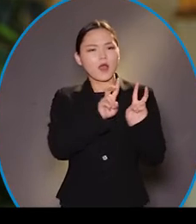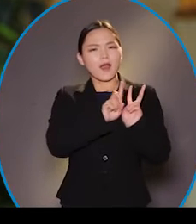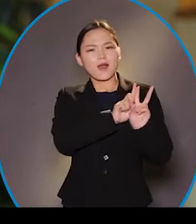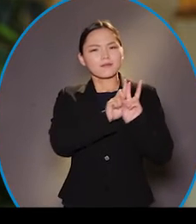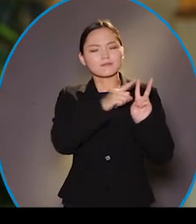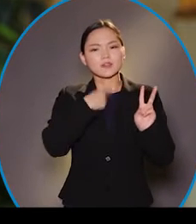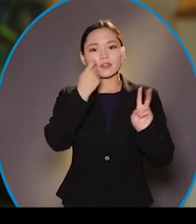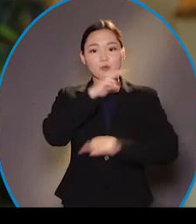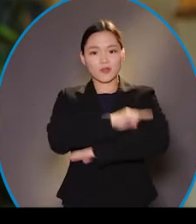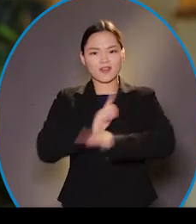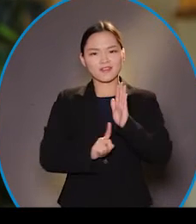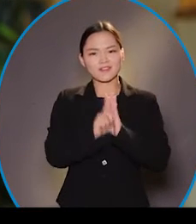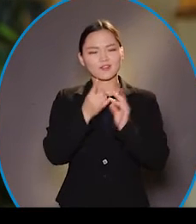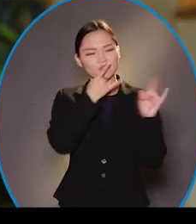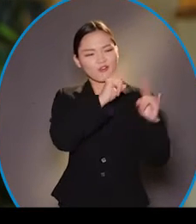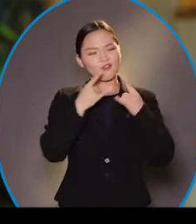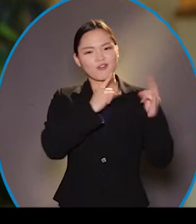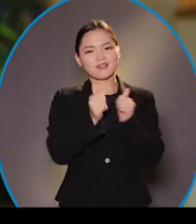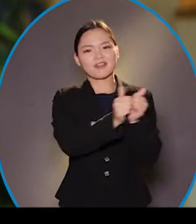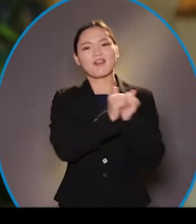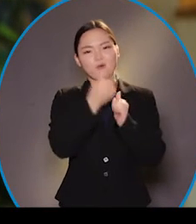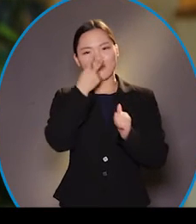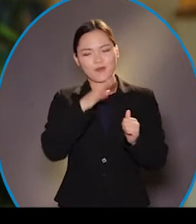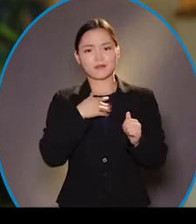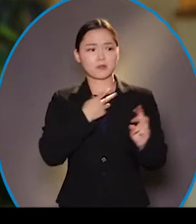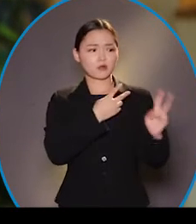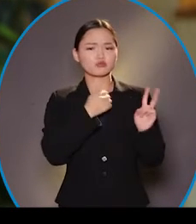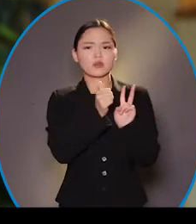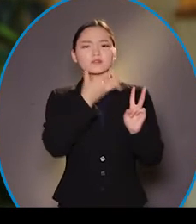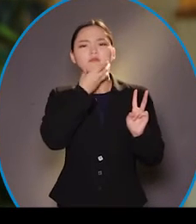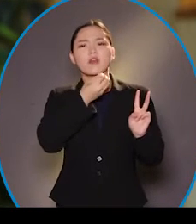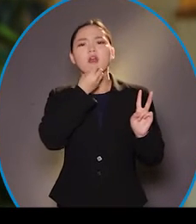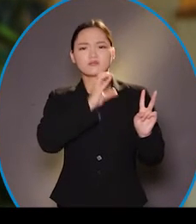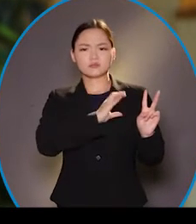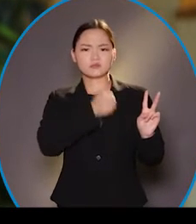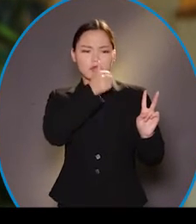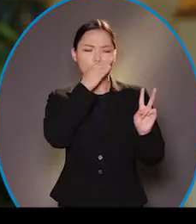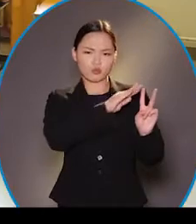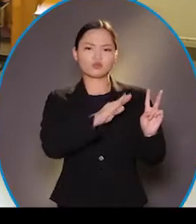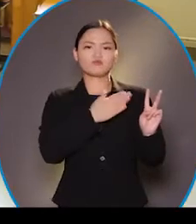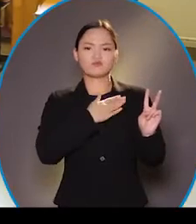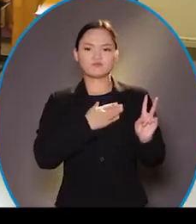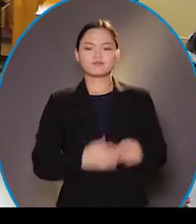ангиас нянз хэл тоглосон. Манай нэг сайхан сэтгэлдээ сайн хөгтөд.